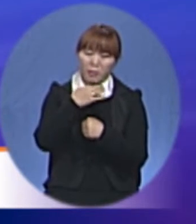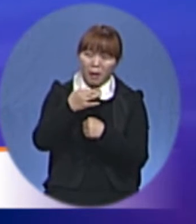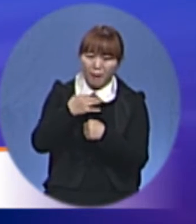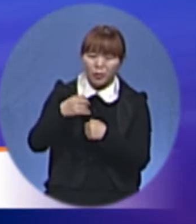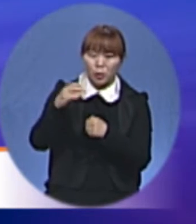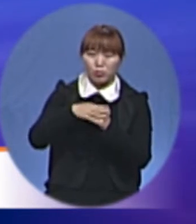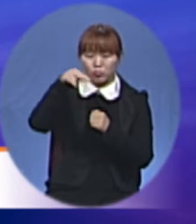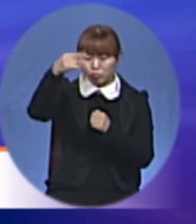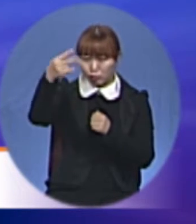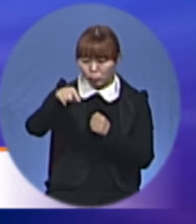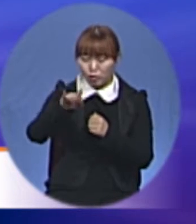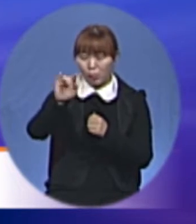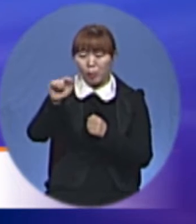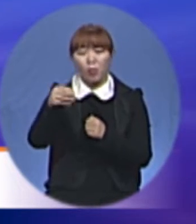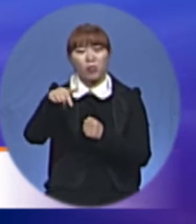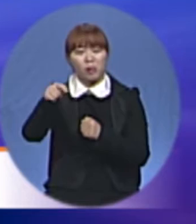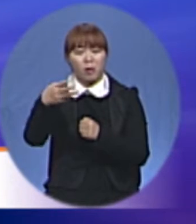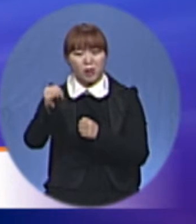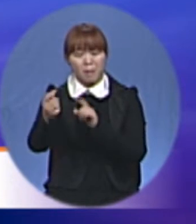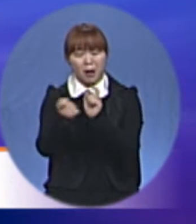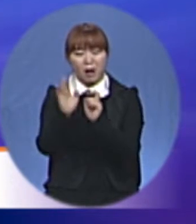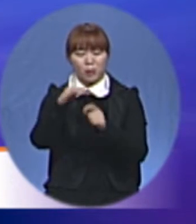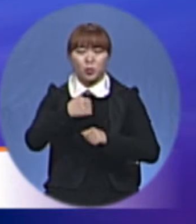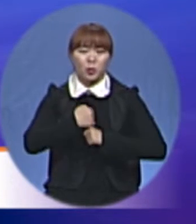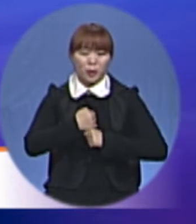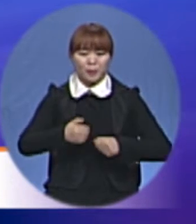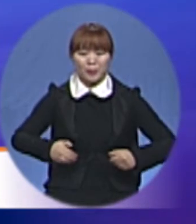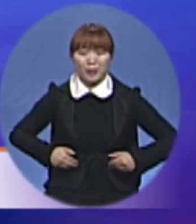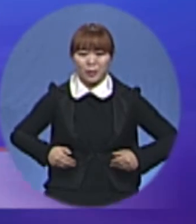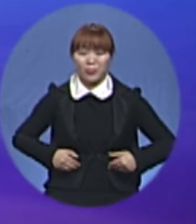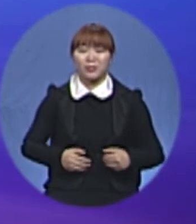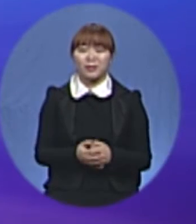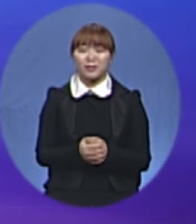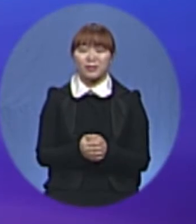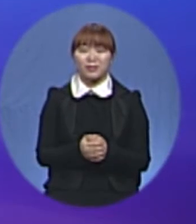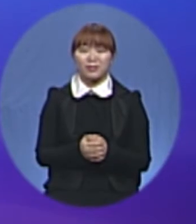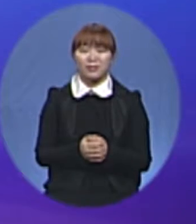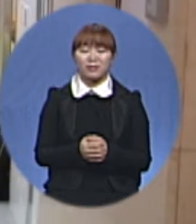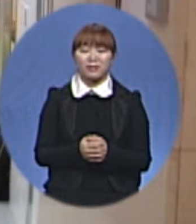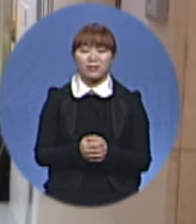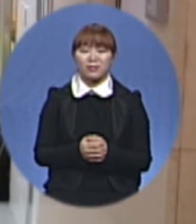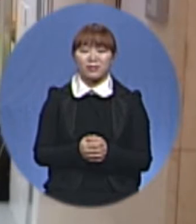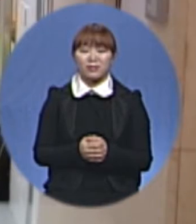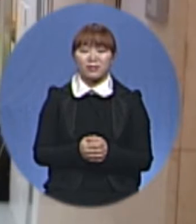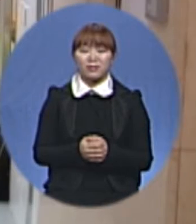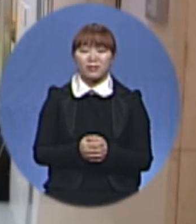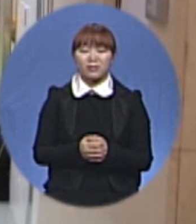수두, 볼거리에 걸리지 않게 조심해야 합니다. 황현희 기자입니다.